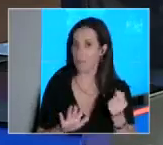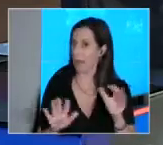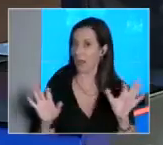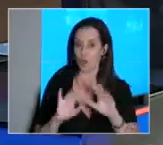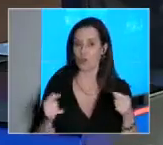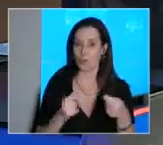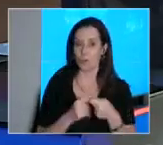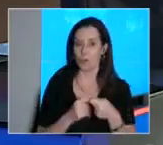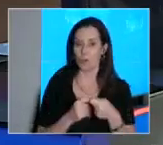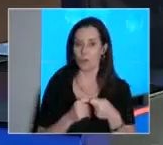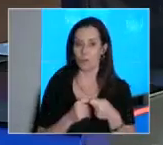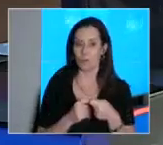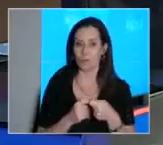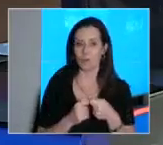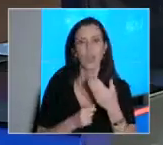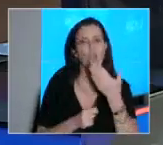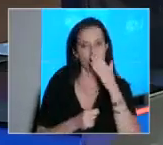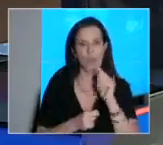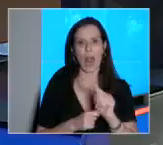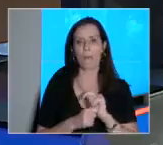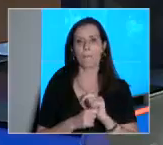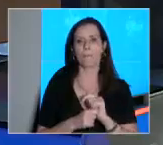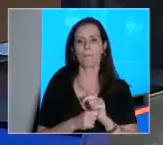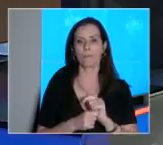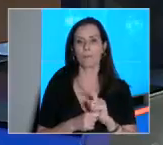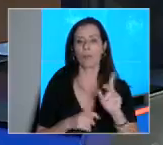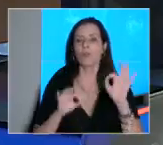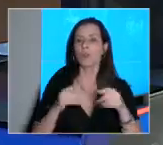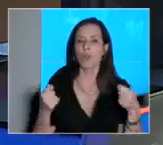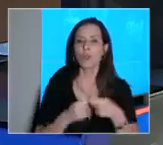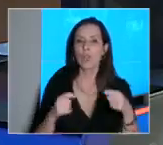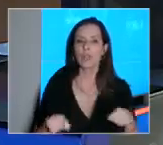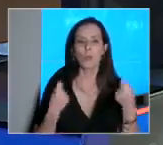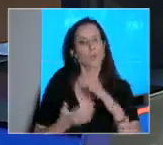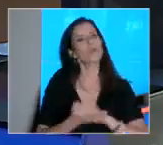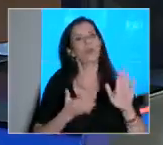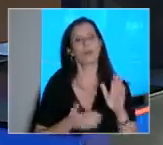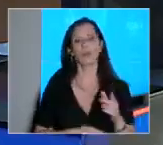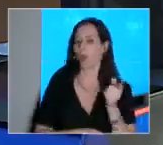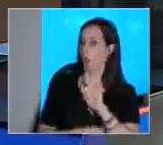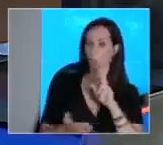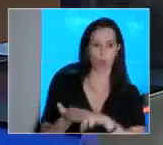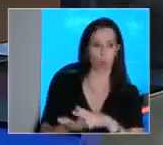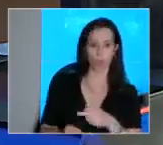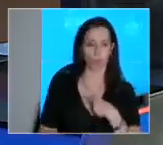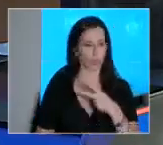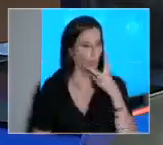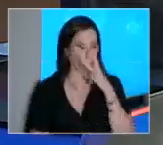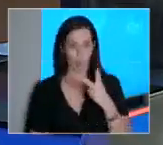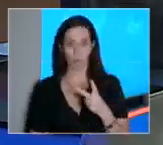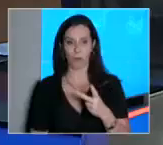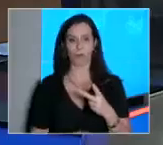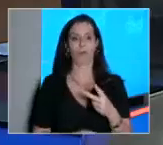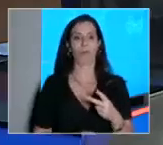כמעט... לירושלמיות. הם לא קשורים לשום דבר שקשור באיזושהי תרבות עממית. זה לא נכון. אני רואה. אדוני.